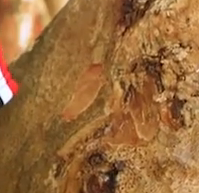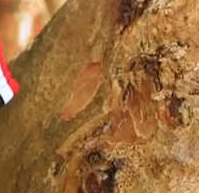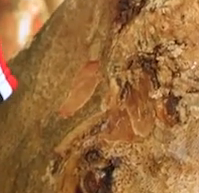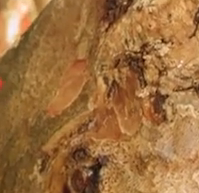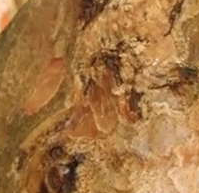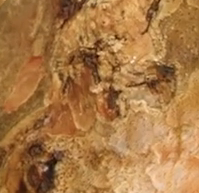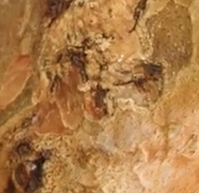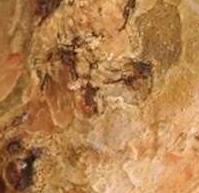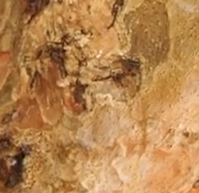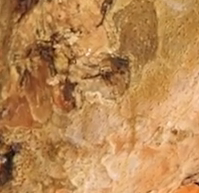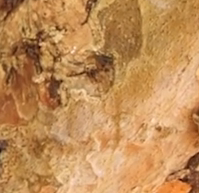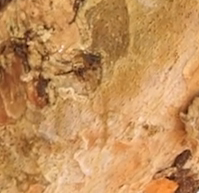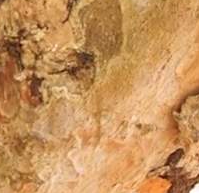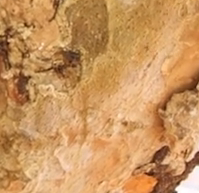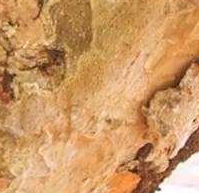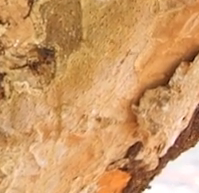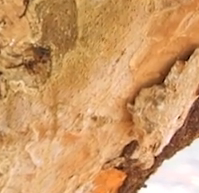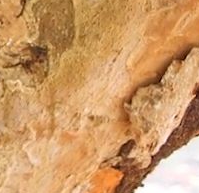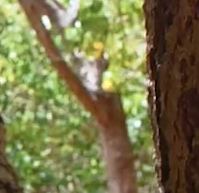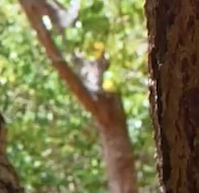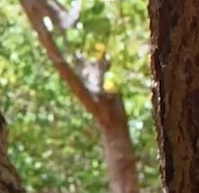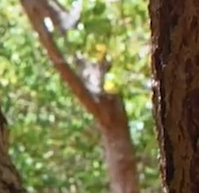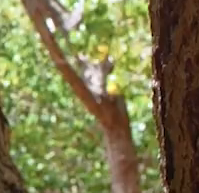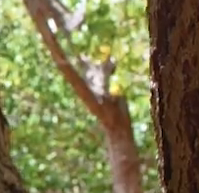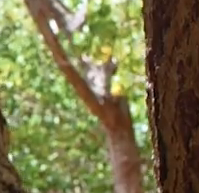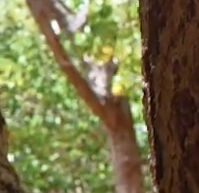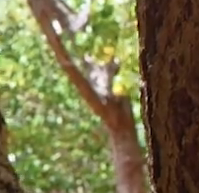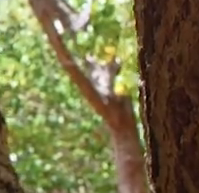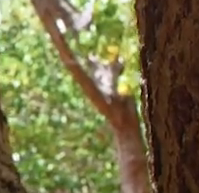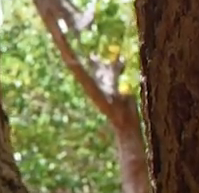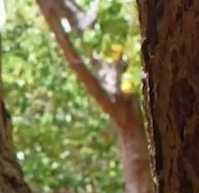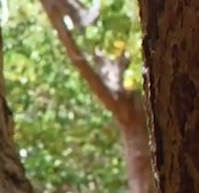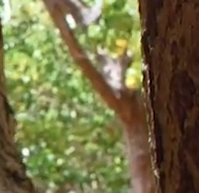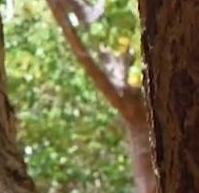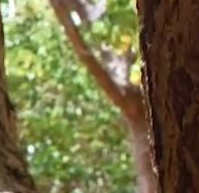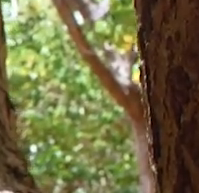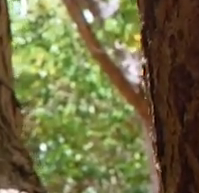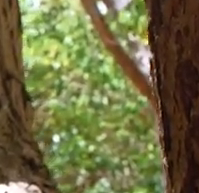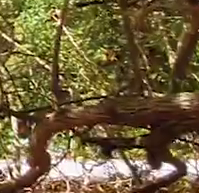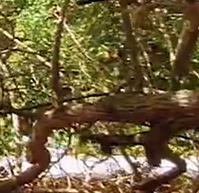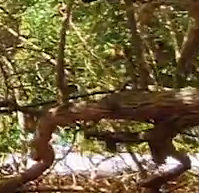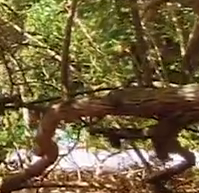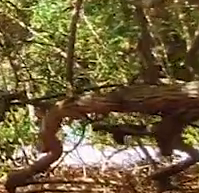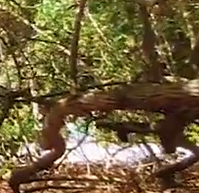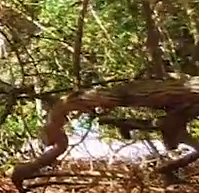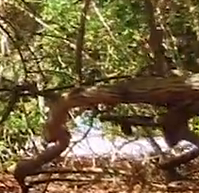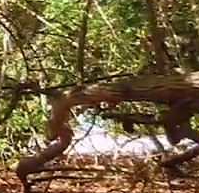qu'on ait notre propre président. C'est pays Guadeloupe qui vient.